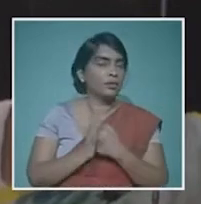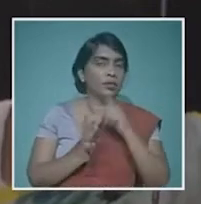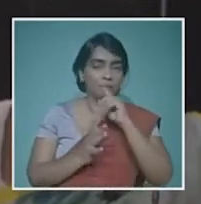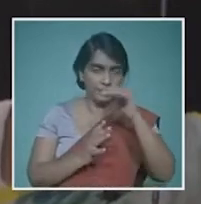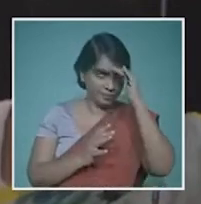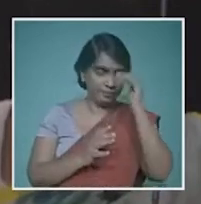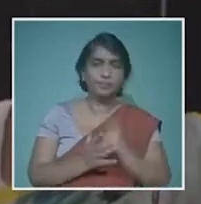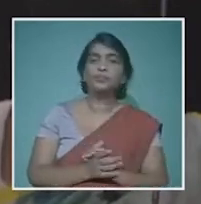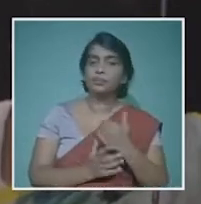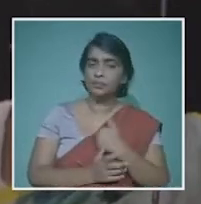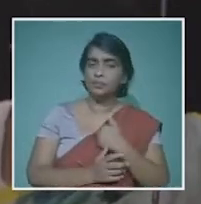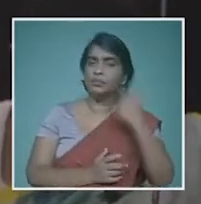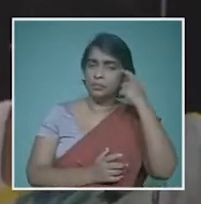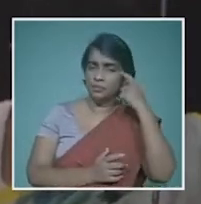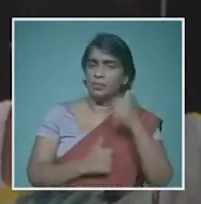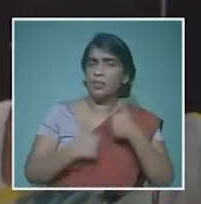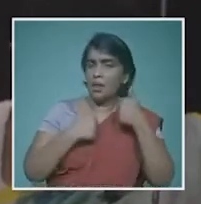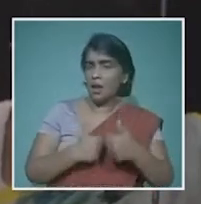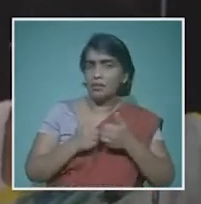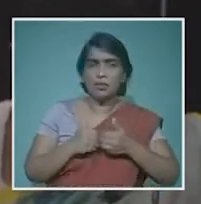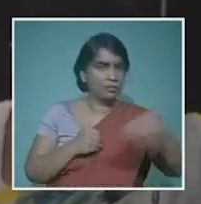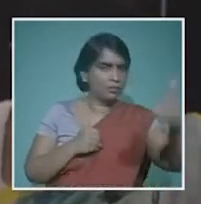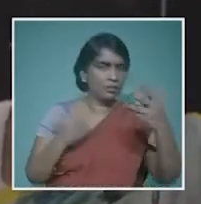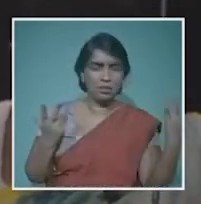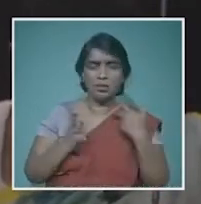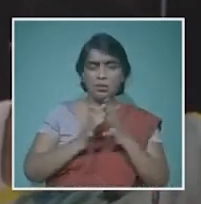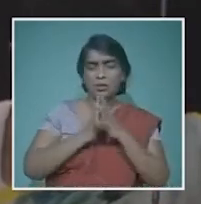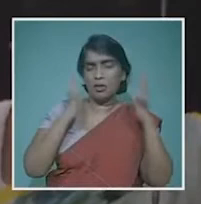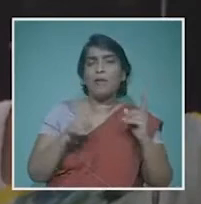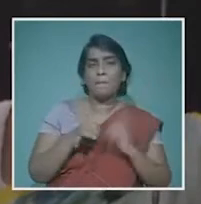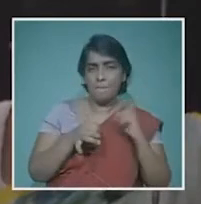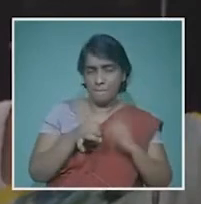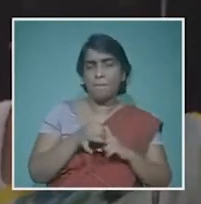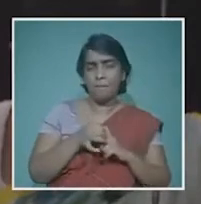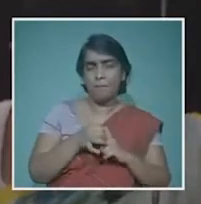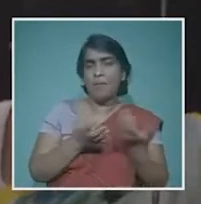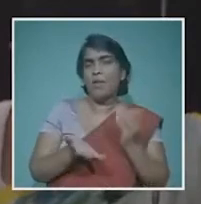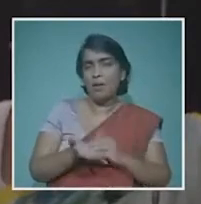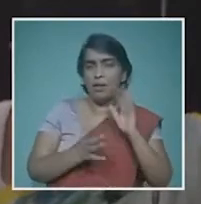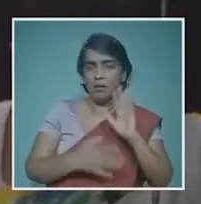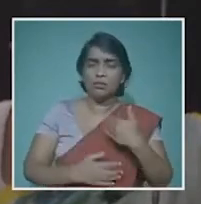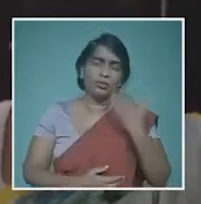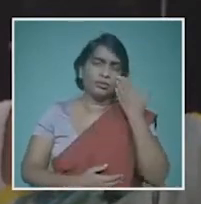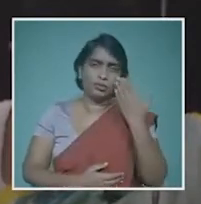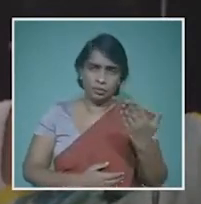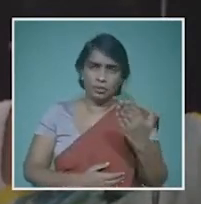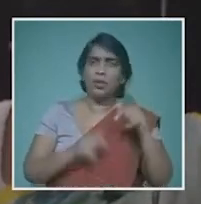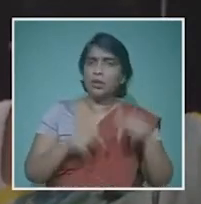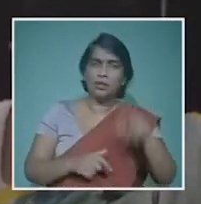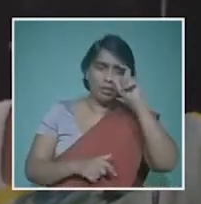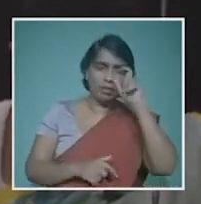කතානායකතුමනි, මම හිතනවා අපි හරි පාරේ ගියේ නැත්තම් ලොකු ප්‍රශ්නයක් ආපහු ඇති කරන බව මට නම් පේනවා. දැන්